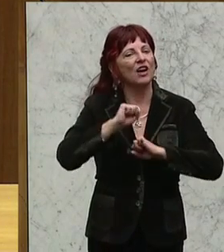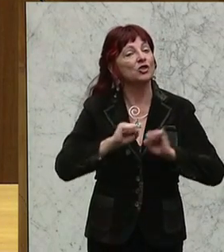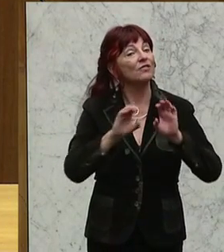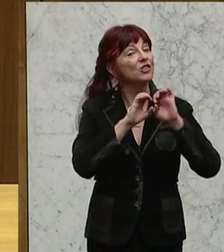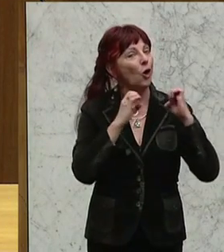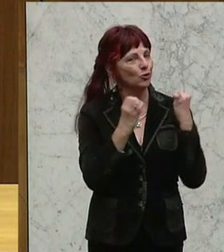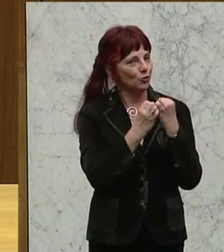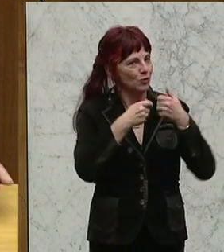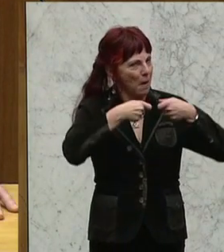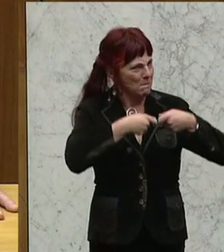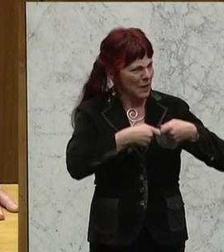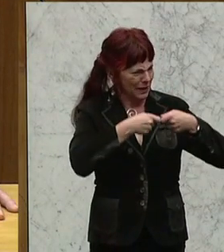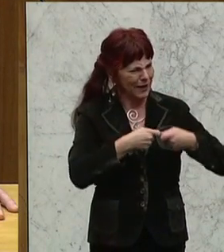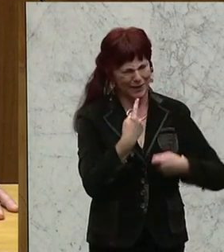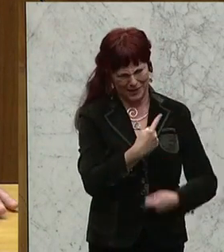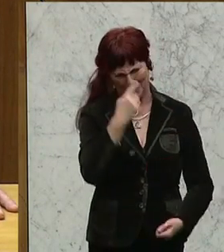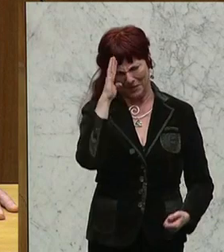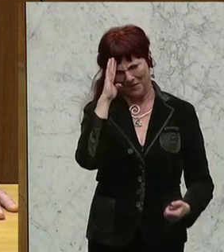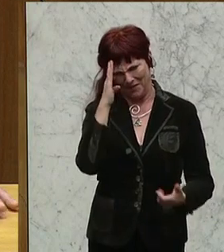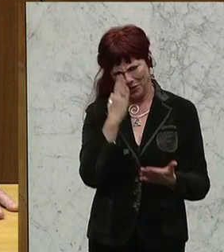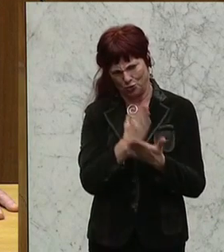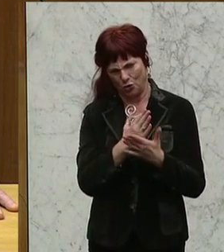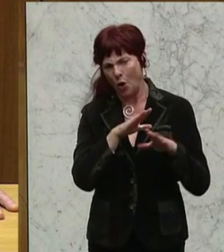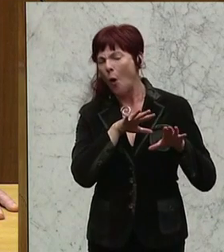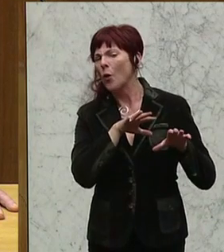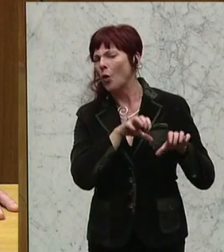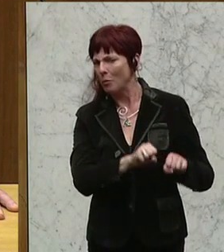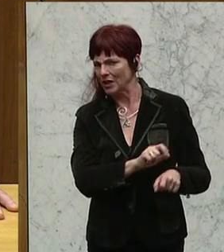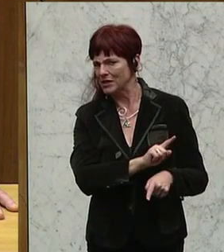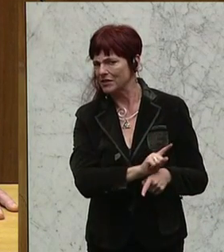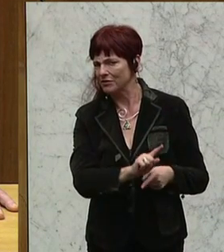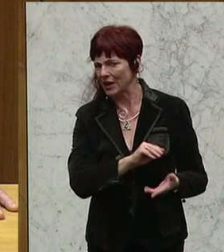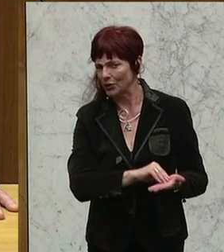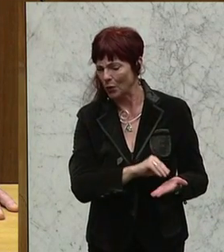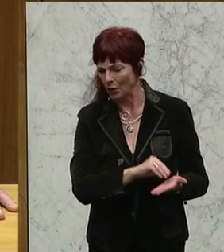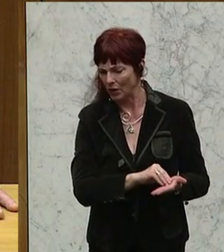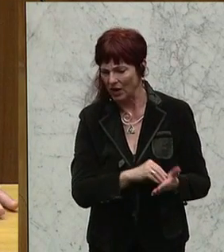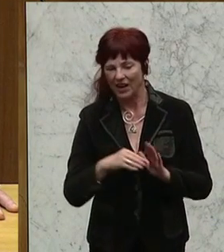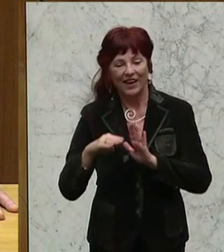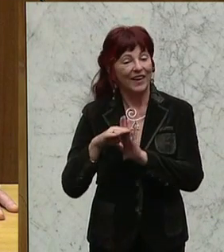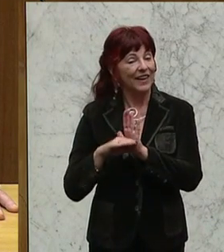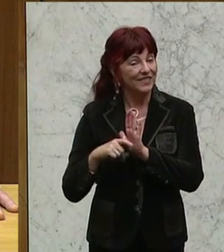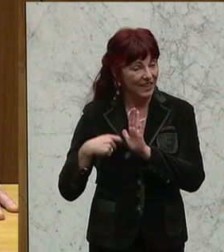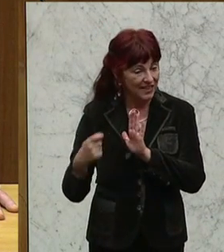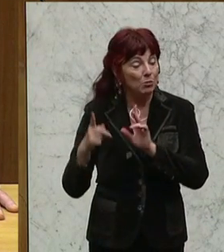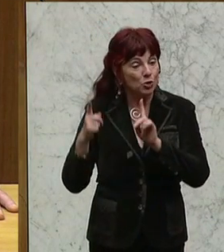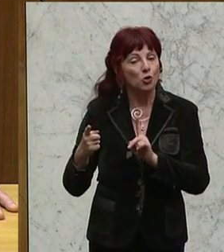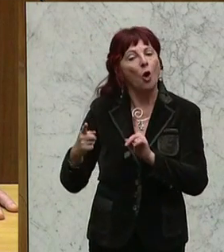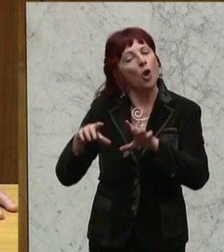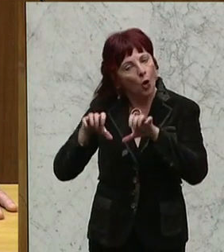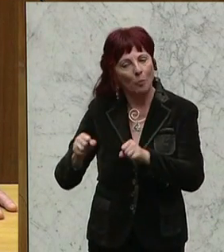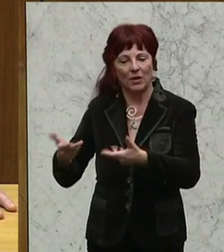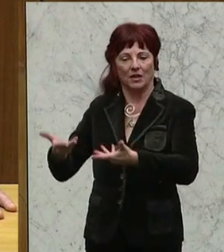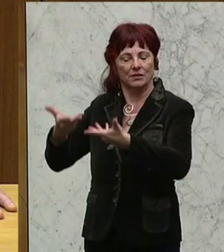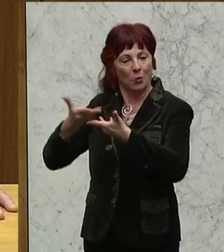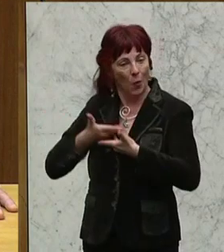sind kennen das Thema schon also nachzuholende Maßnahmen die der Gesetzgeber gewähren sollte um